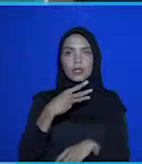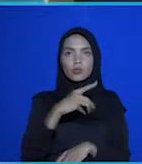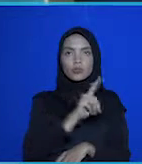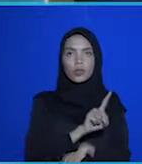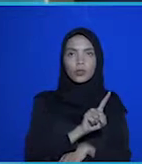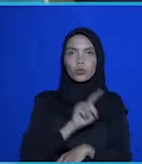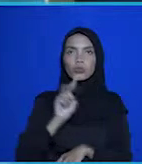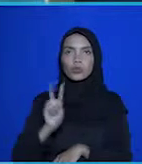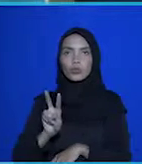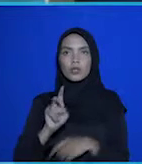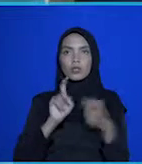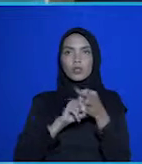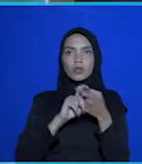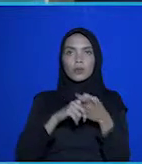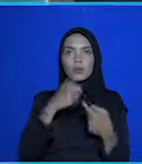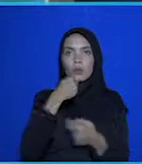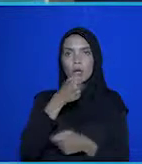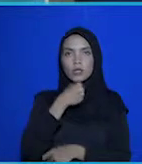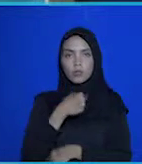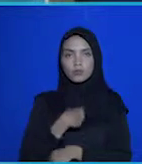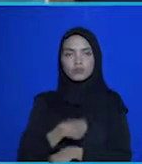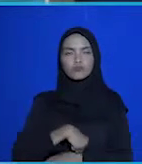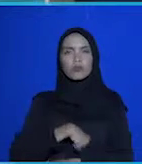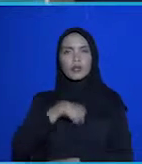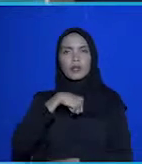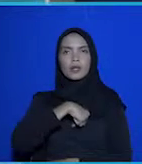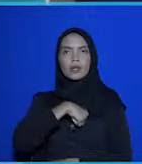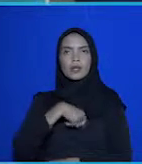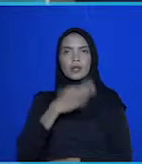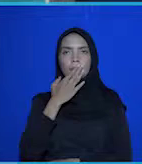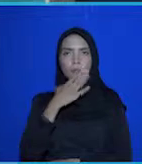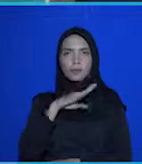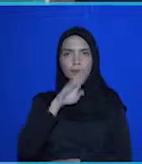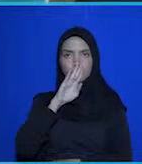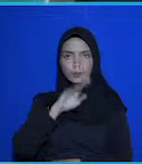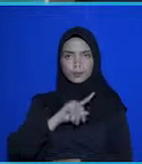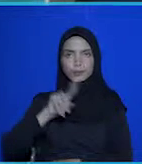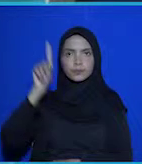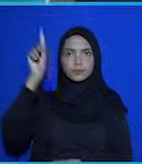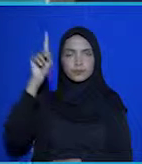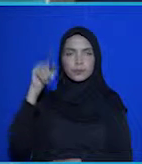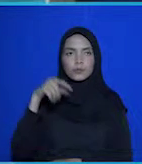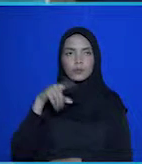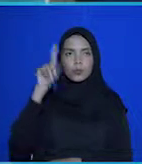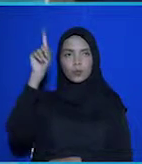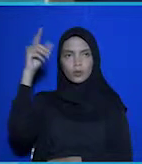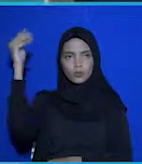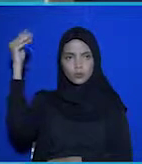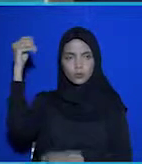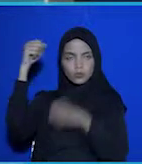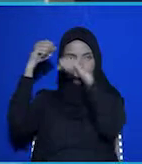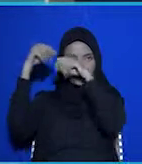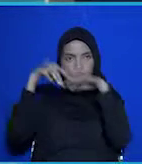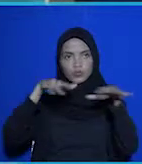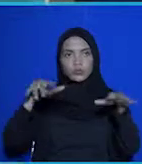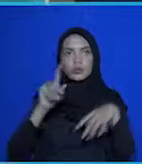1-2 dan juga teman-teman para jurnalis yang saya banggakan. Puji syukur kita panjatkan kehadirat Tuhan Yang Maha